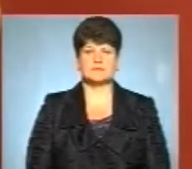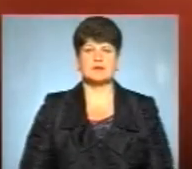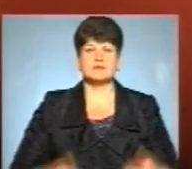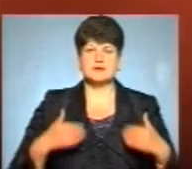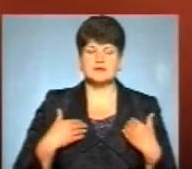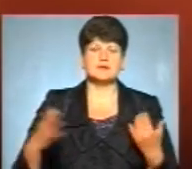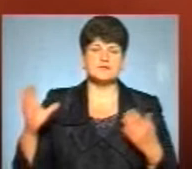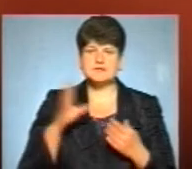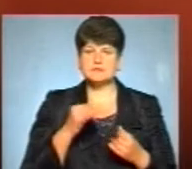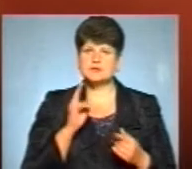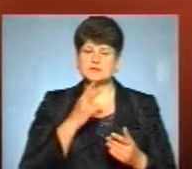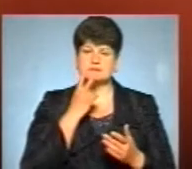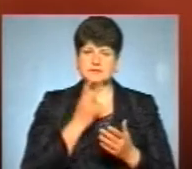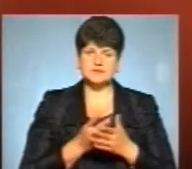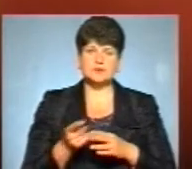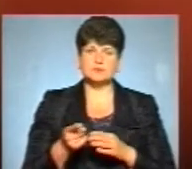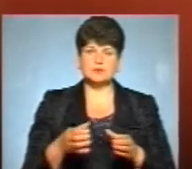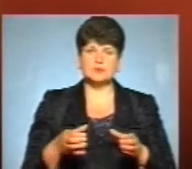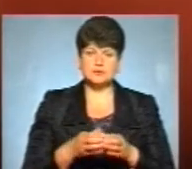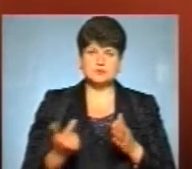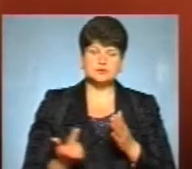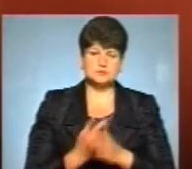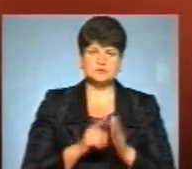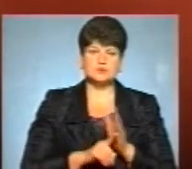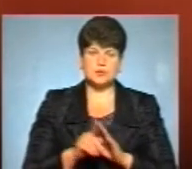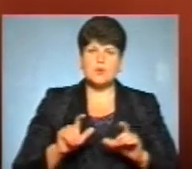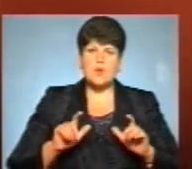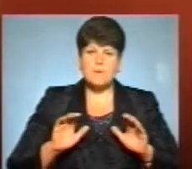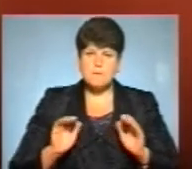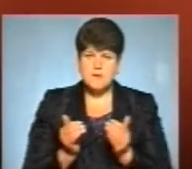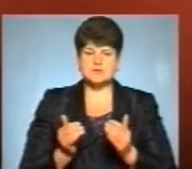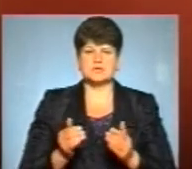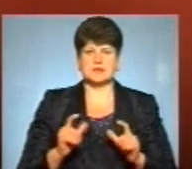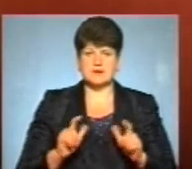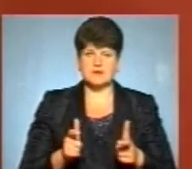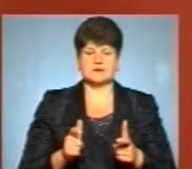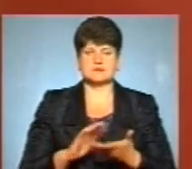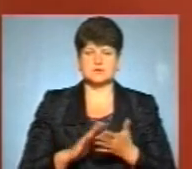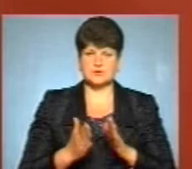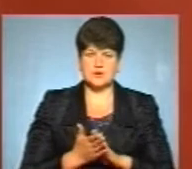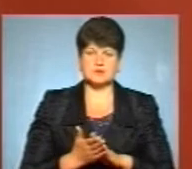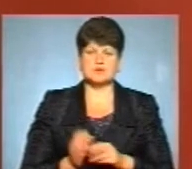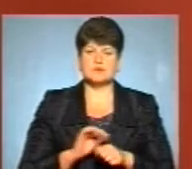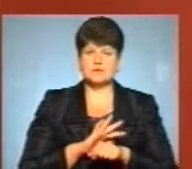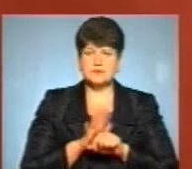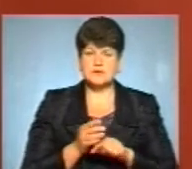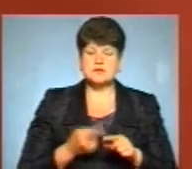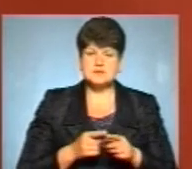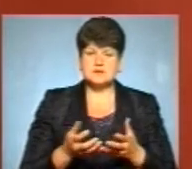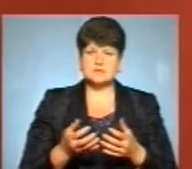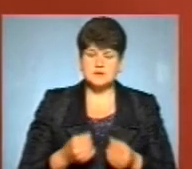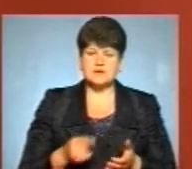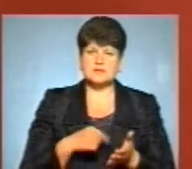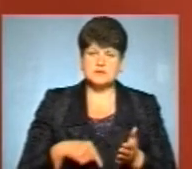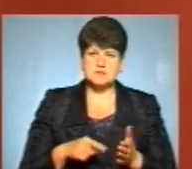Мої вітання усім, хто зараз з нами. У Тернопільській громаді знову вводять обмеження через ситуацію з COVID-19. Таке рішення прийняв міський оперативний